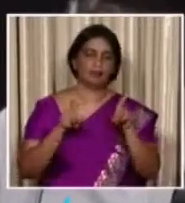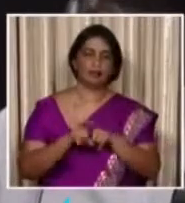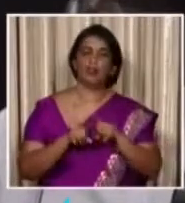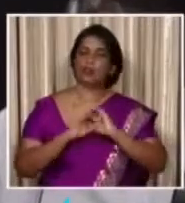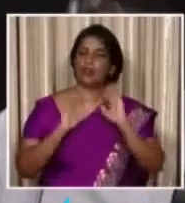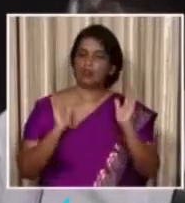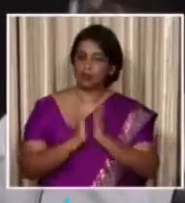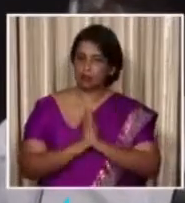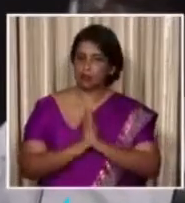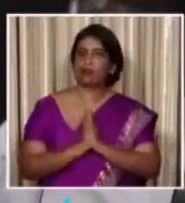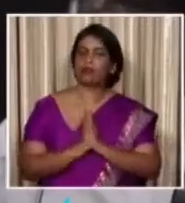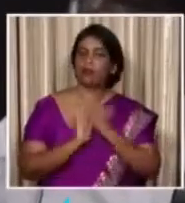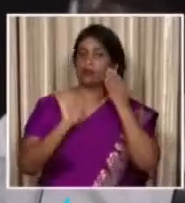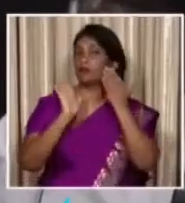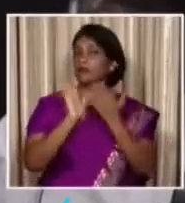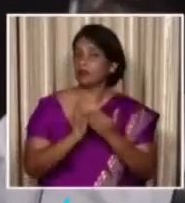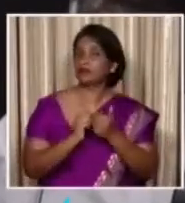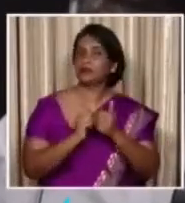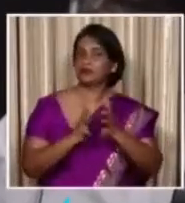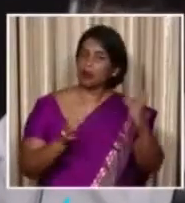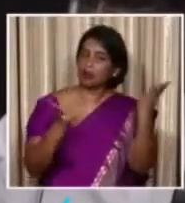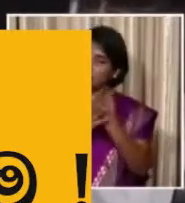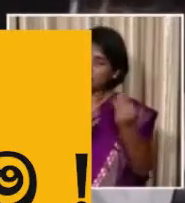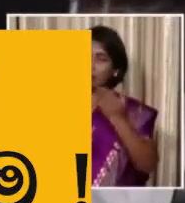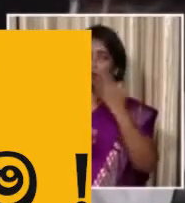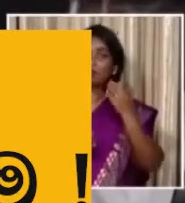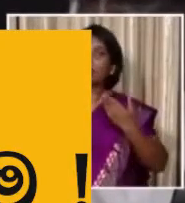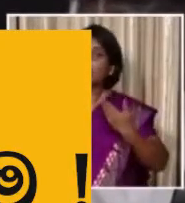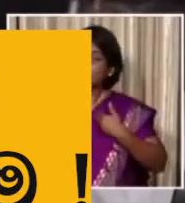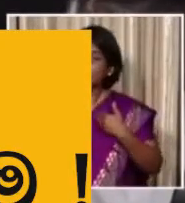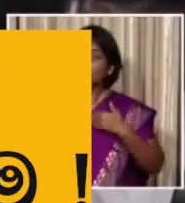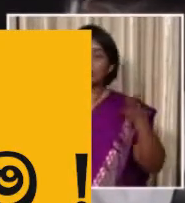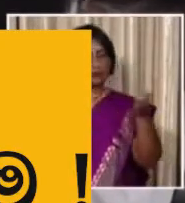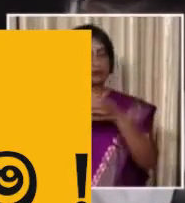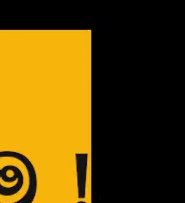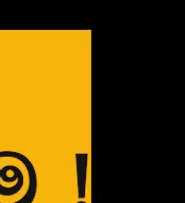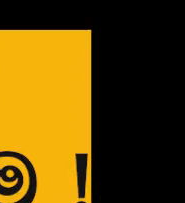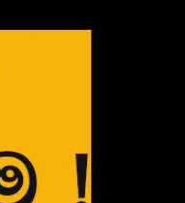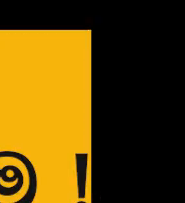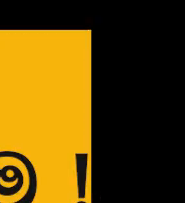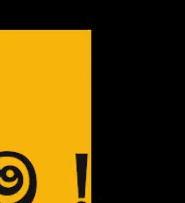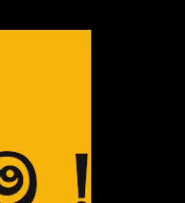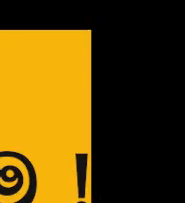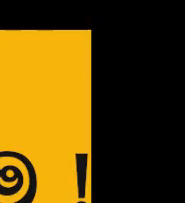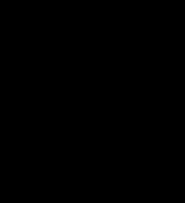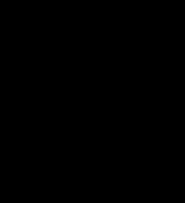ඔක්කොම මේ අය වෙනුවෙන් පෙනී හිටින්න ඕන තරම් කට්ටි ඉන්නවා. අපි සාමූහිකව කටයුතු කරමු.